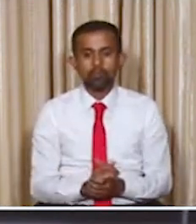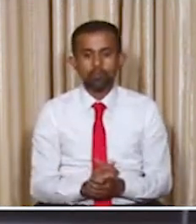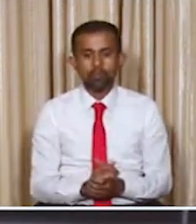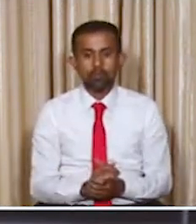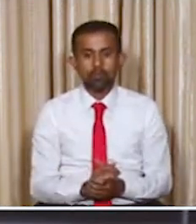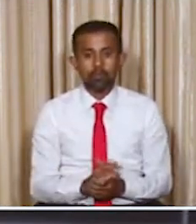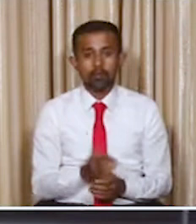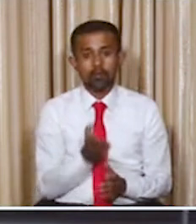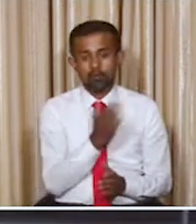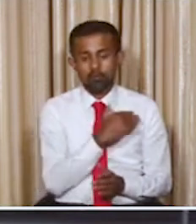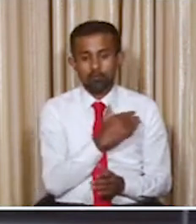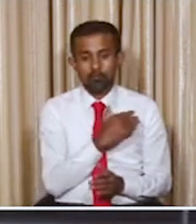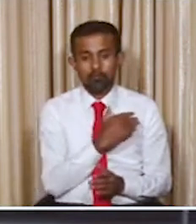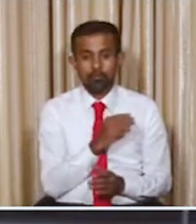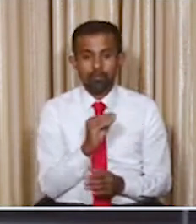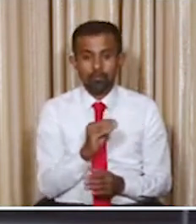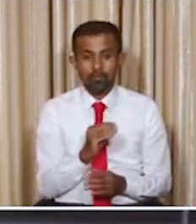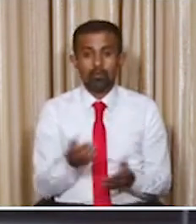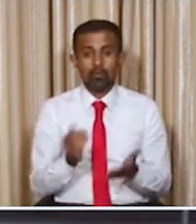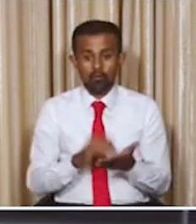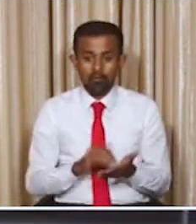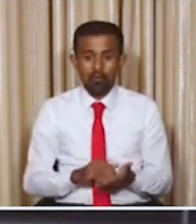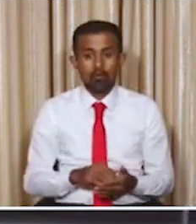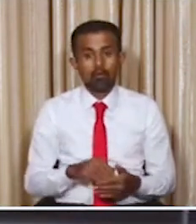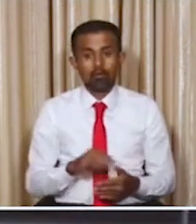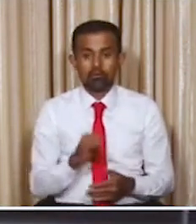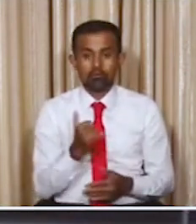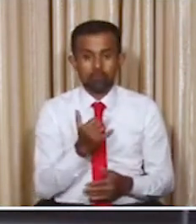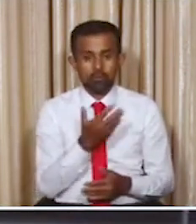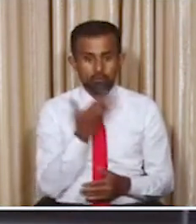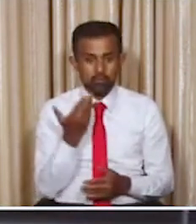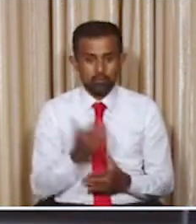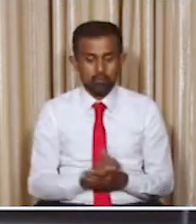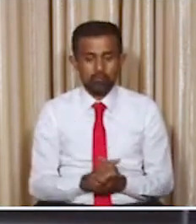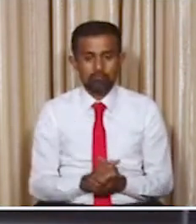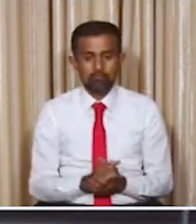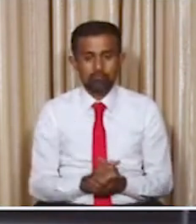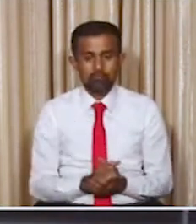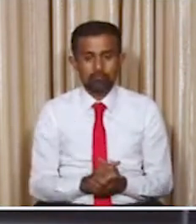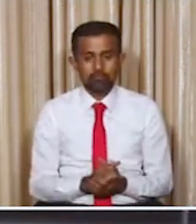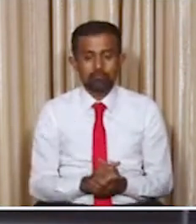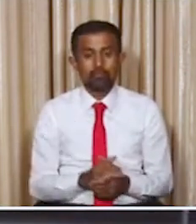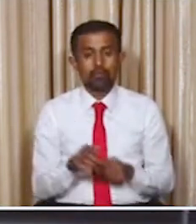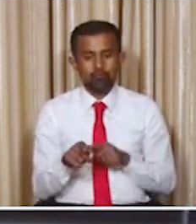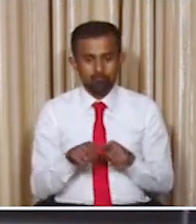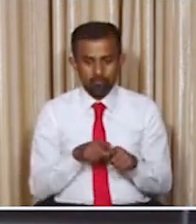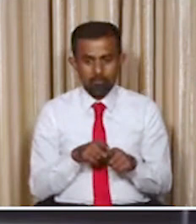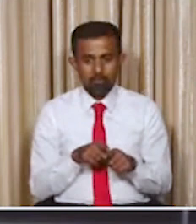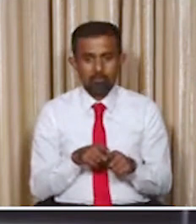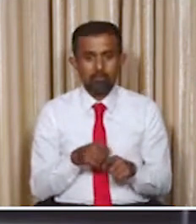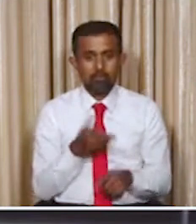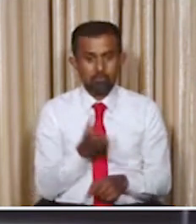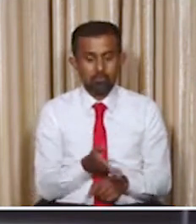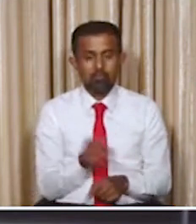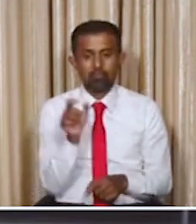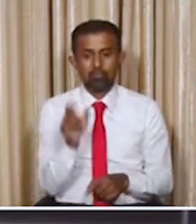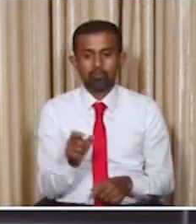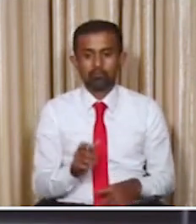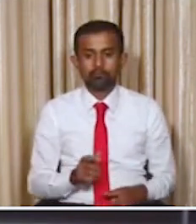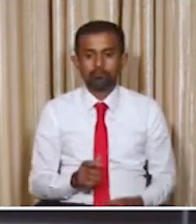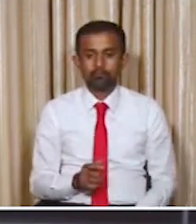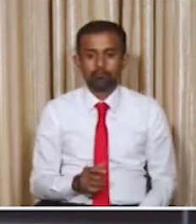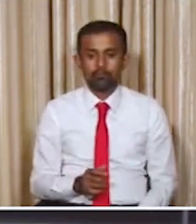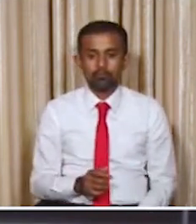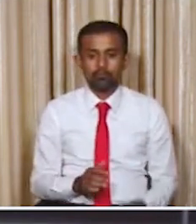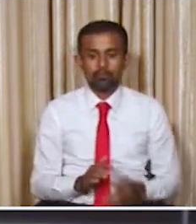eka parak me ehema nan daha parakut ehema wenna puluwan. Egolanta. Ithin e wage tattweka tamai me minissu inne. Ithin